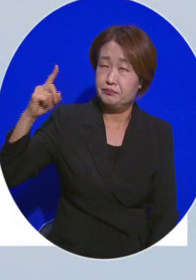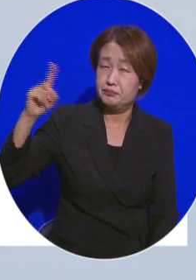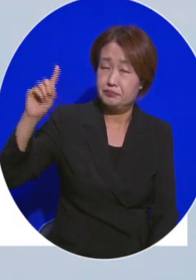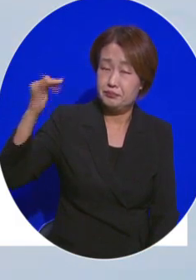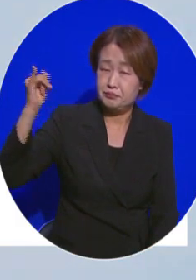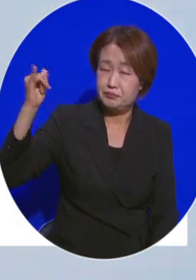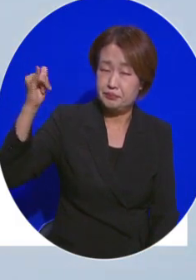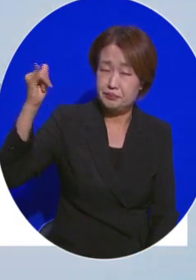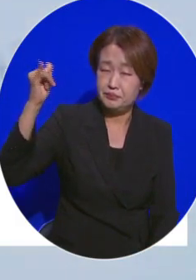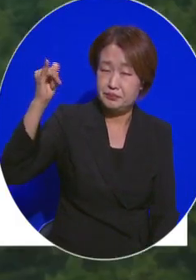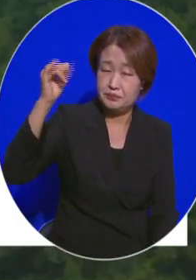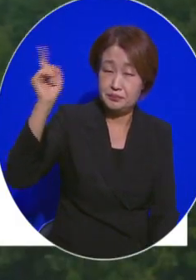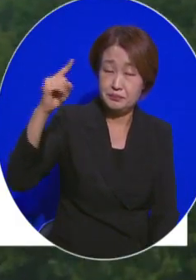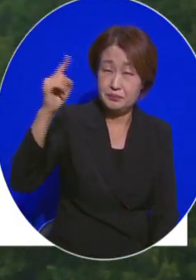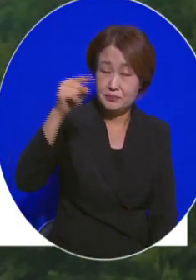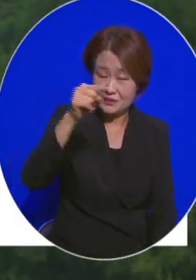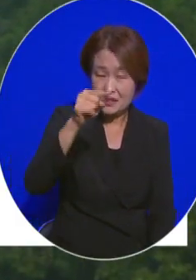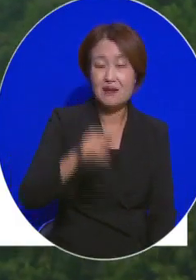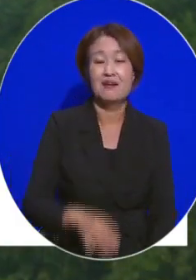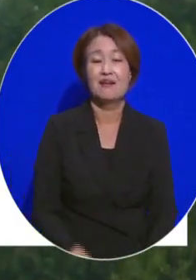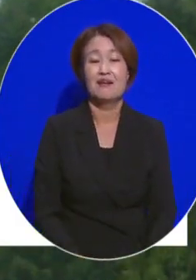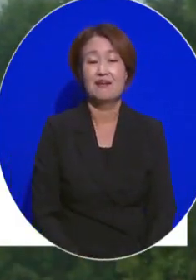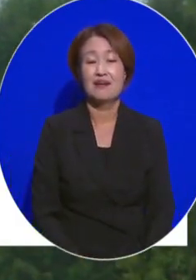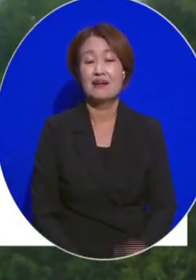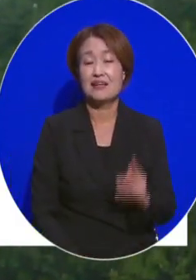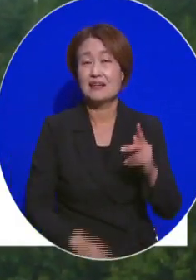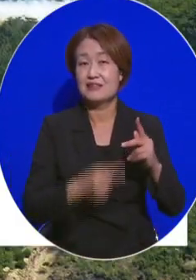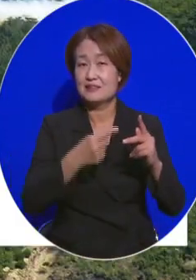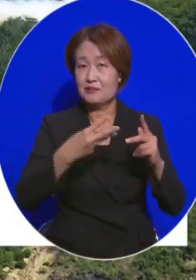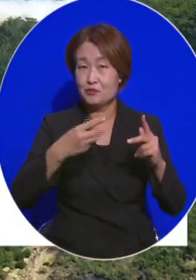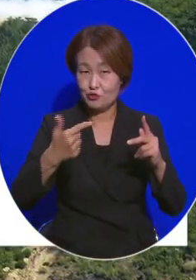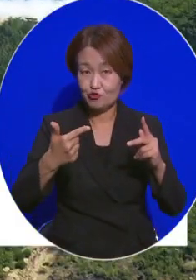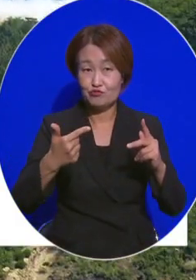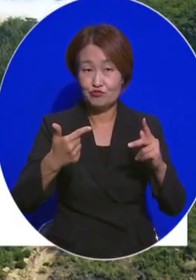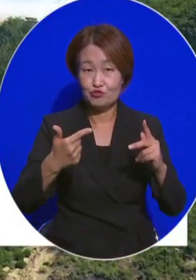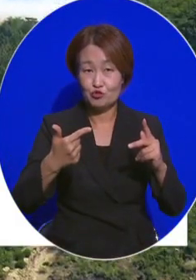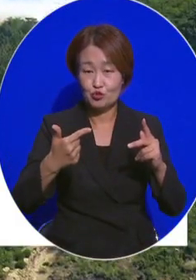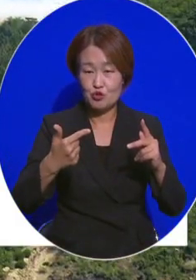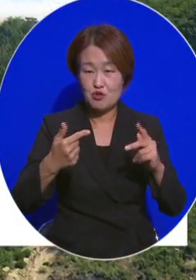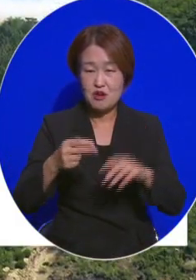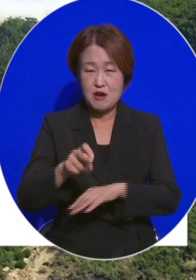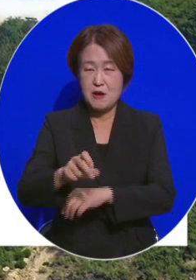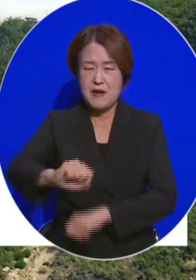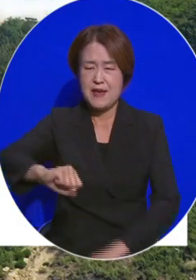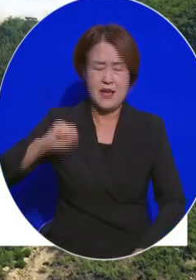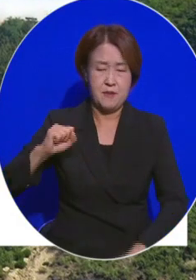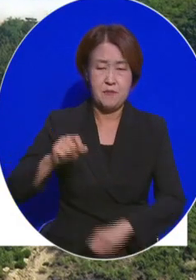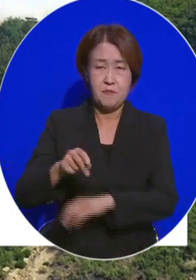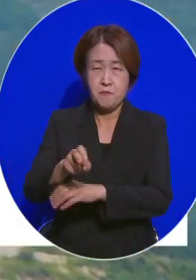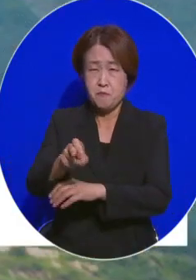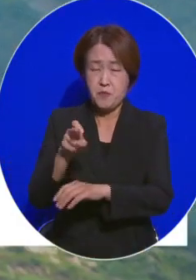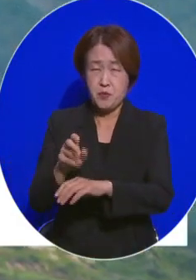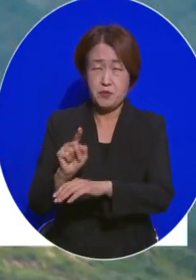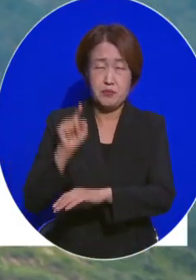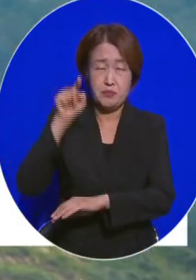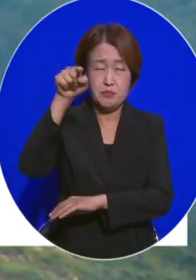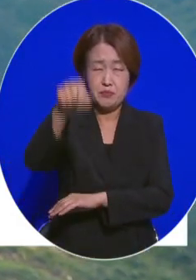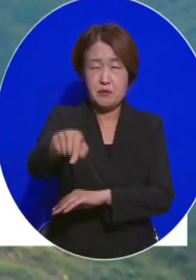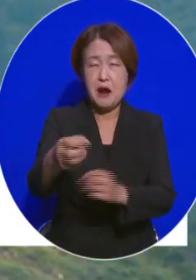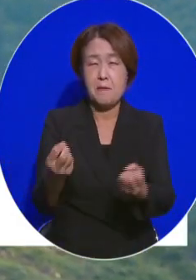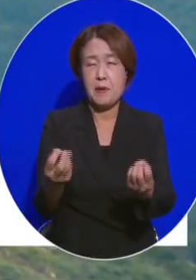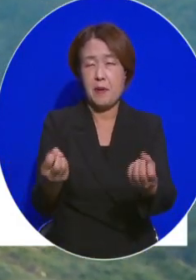공격 헬기가 기동하고 K-136 다연장 로켓도 막강한 화력을 뿜내며 표적을 정확히